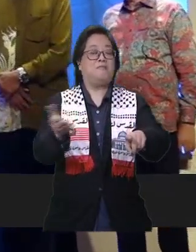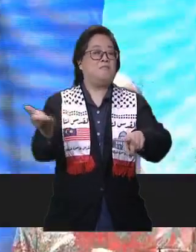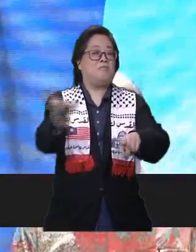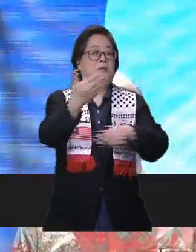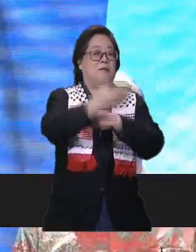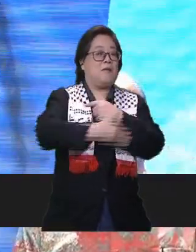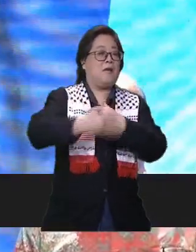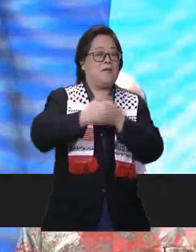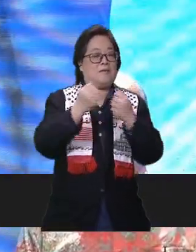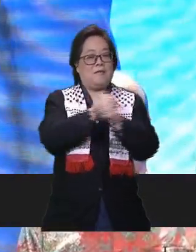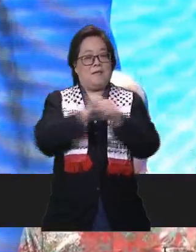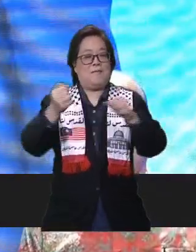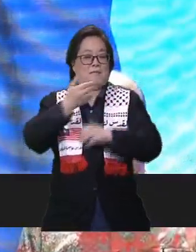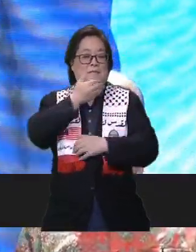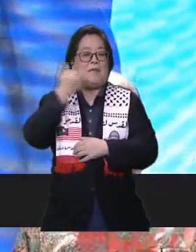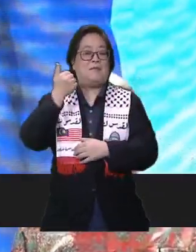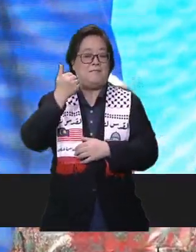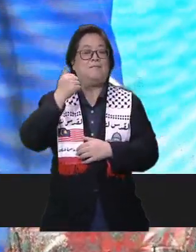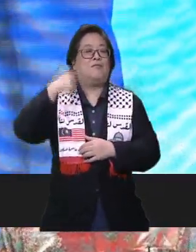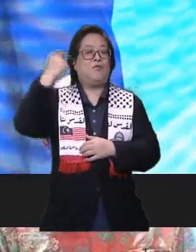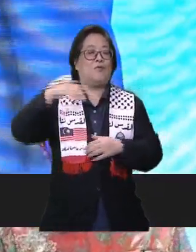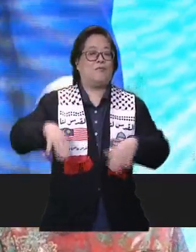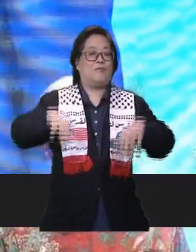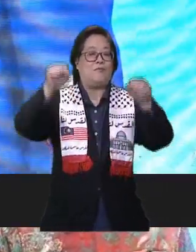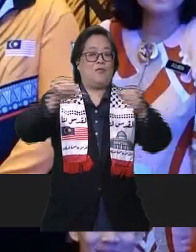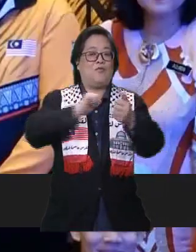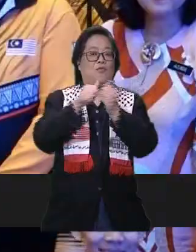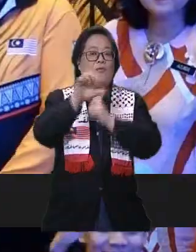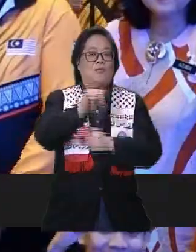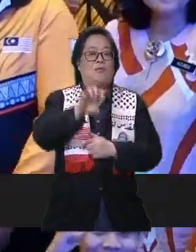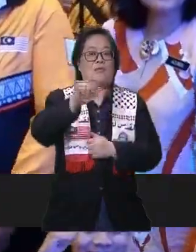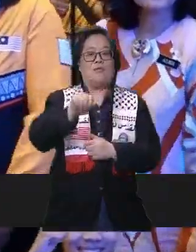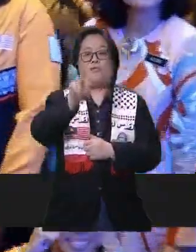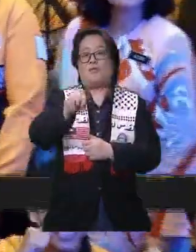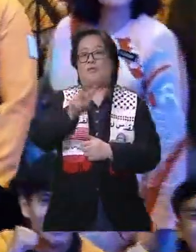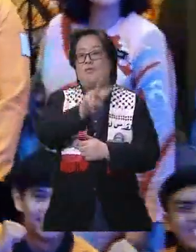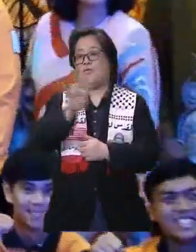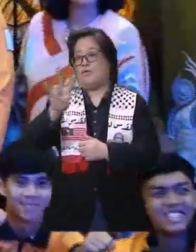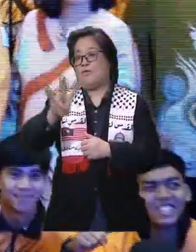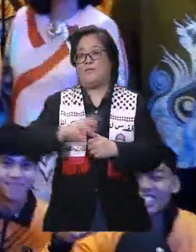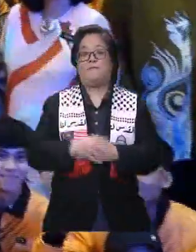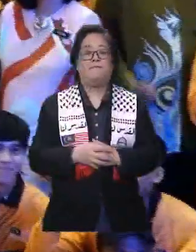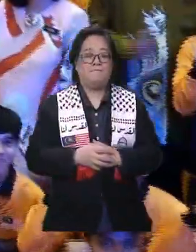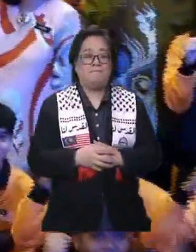peluang untuk negara membuat persediaan terbaik bagi menjadi tuan rumah Sukan SEA 2027.